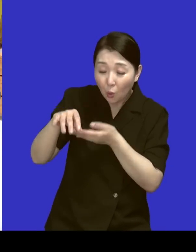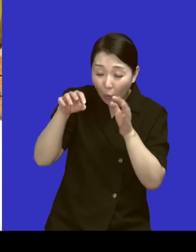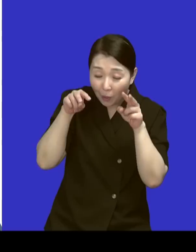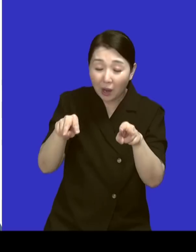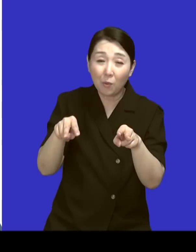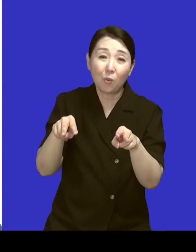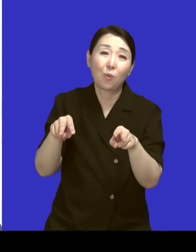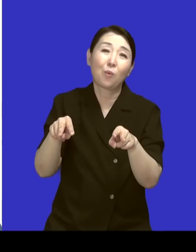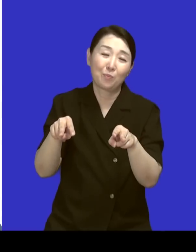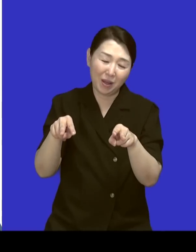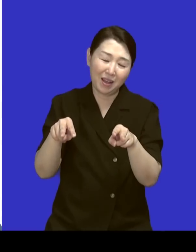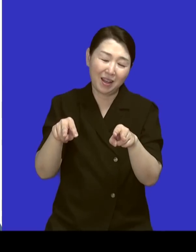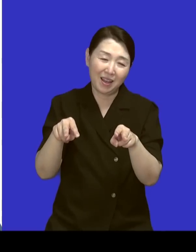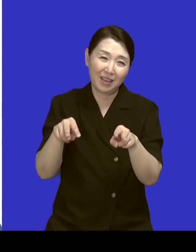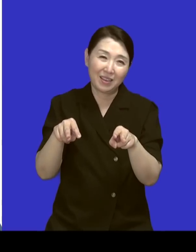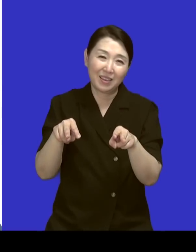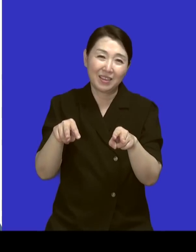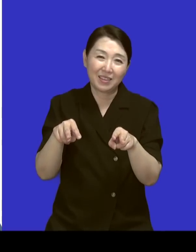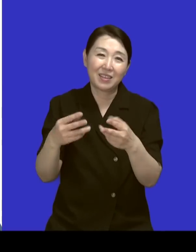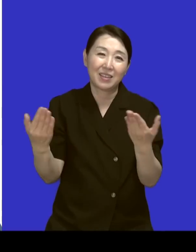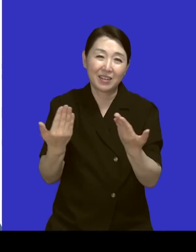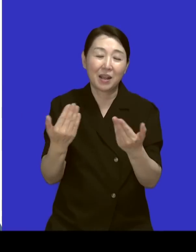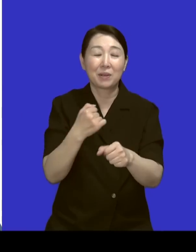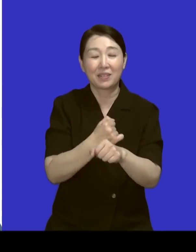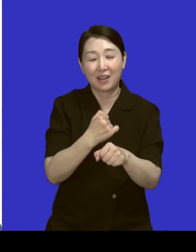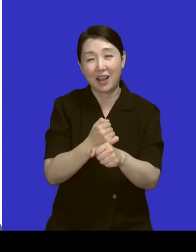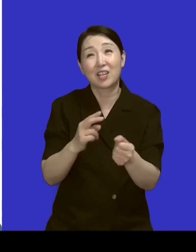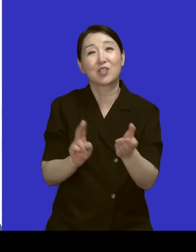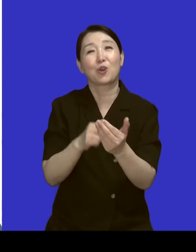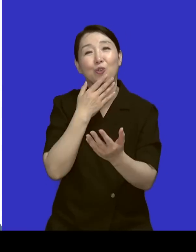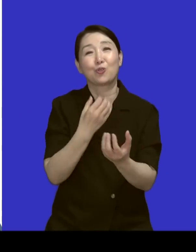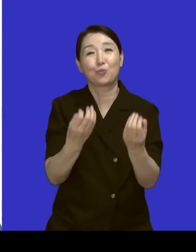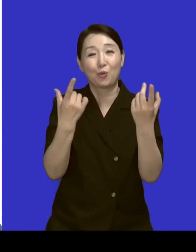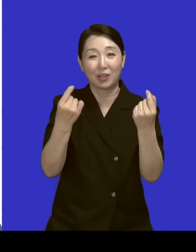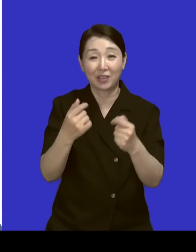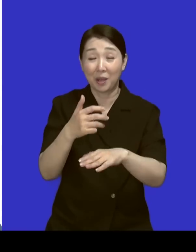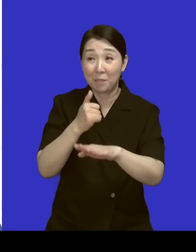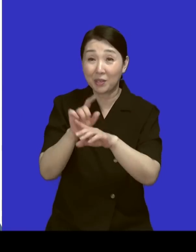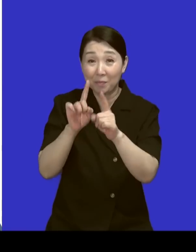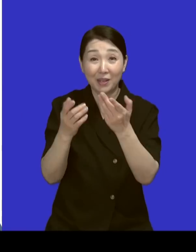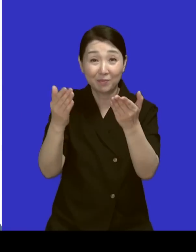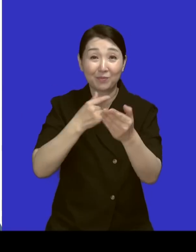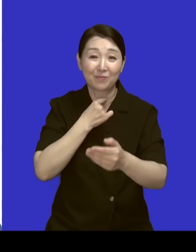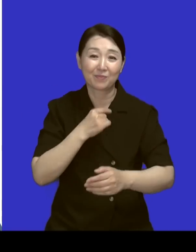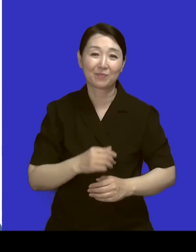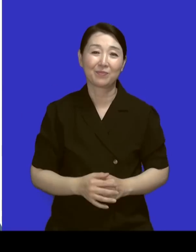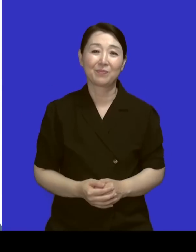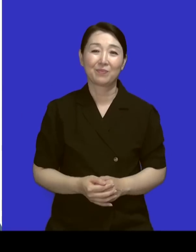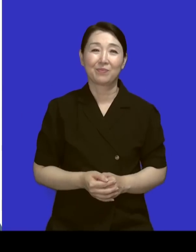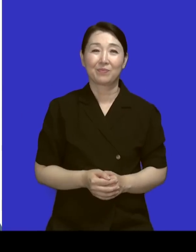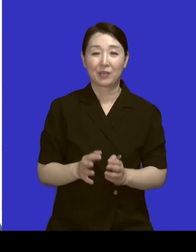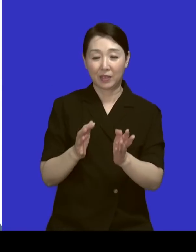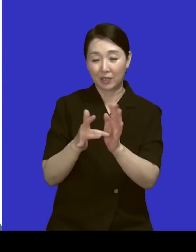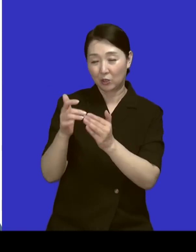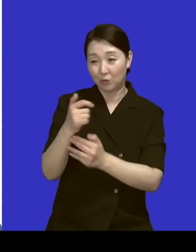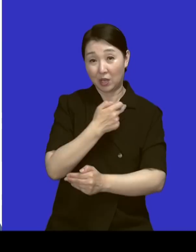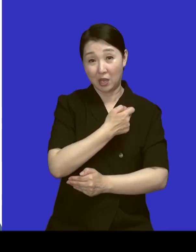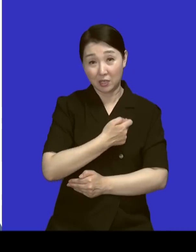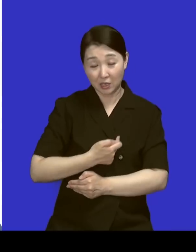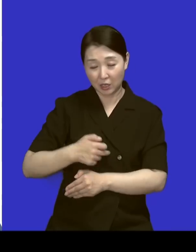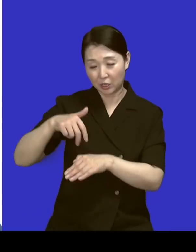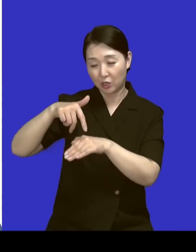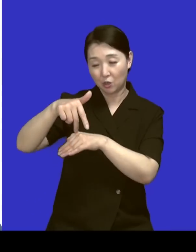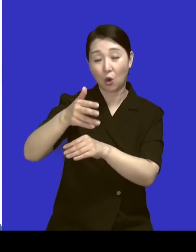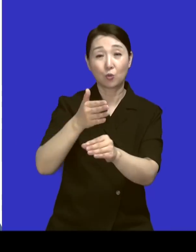게 저한테는 기적이고 축복이에요. 마지막으로 그 말씀 하나 네네. 말씀드리고 싶어요. 네. 예수님과 제자들이 길을